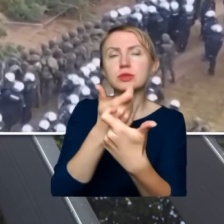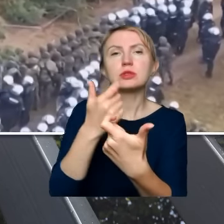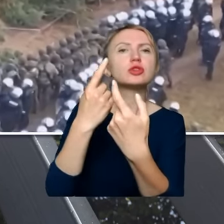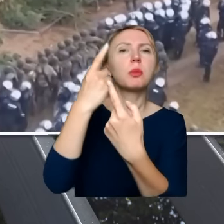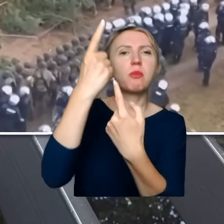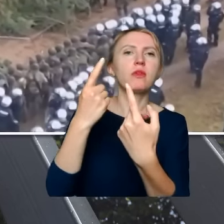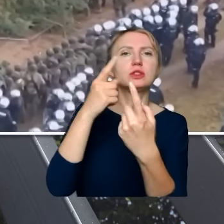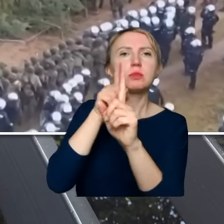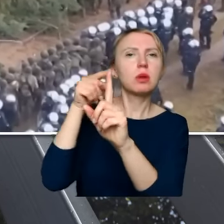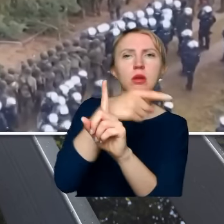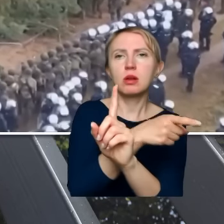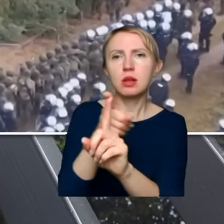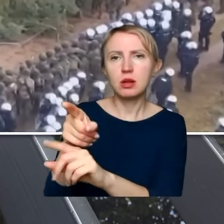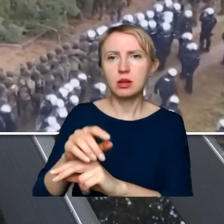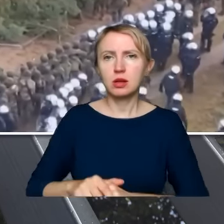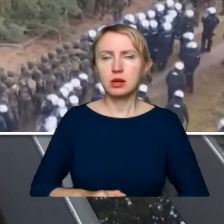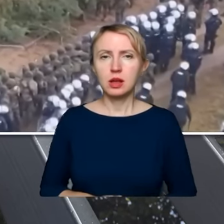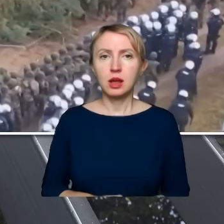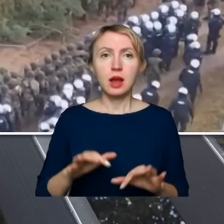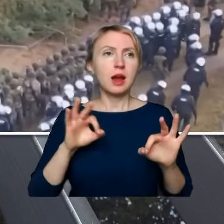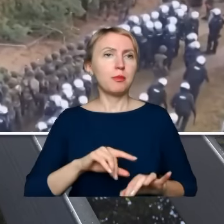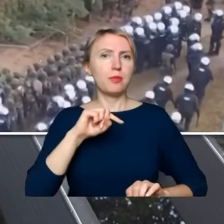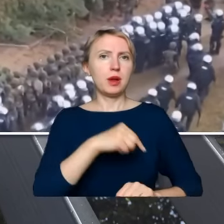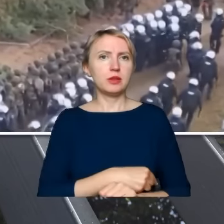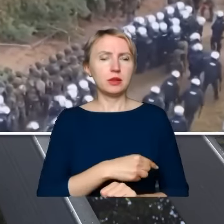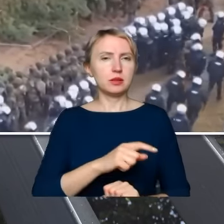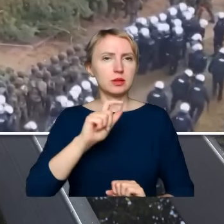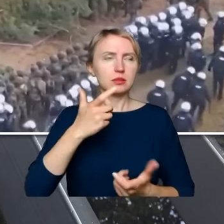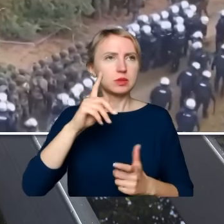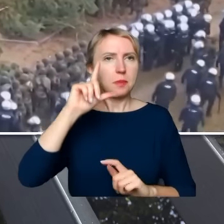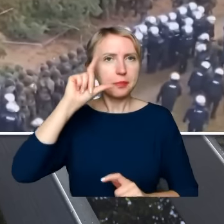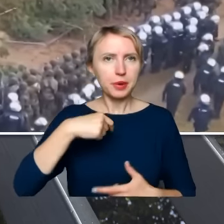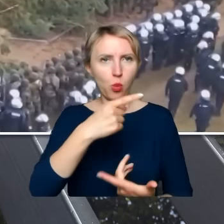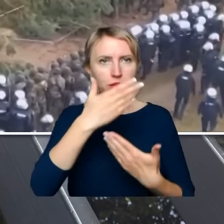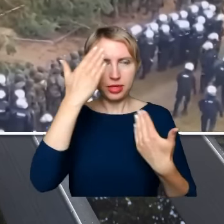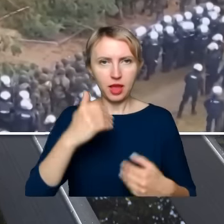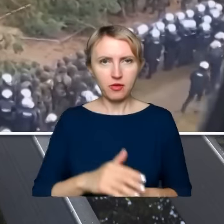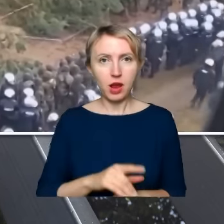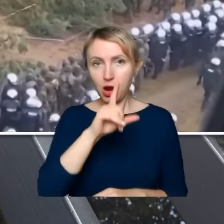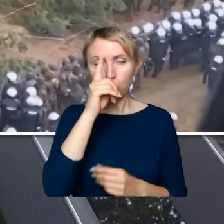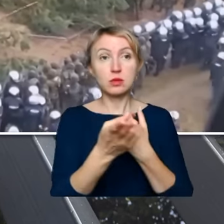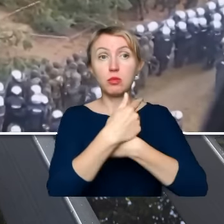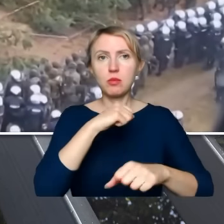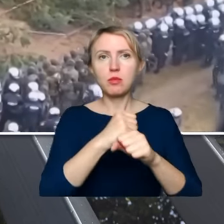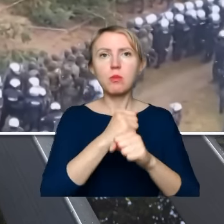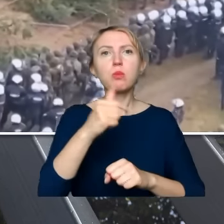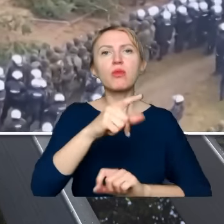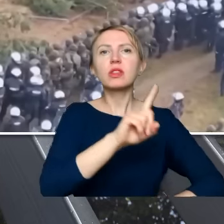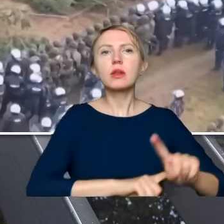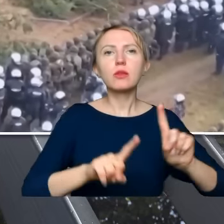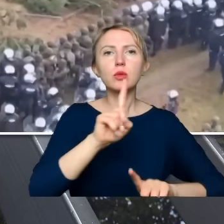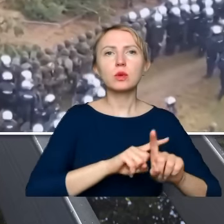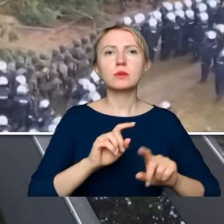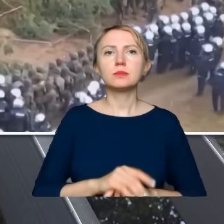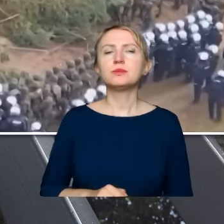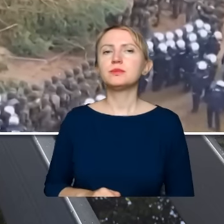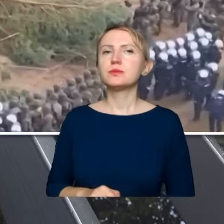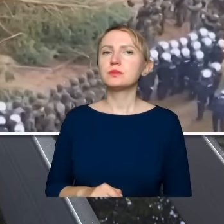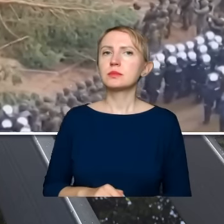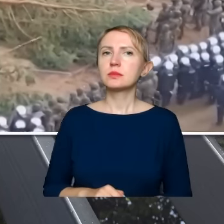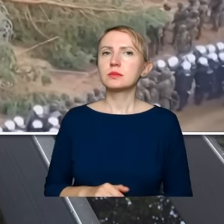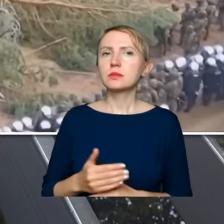rykoszetem. No, że pani prokurator jest tak durna, że tego nie wie. Ale ci, którzy ją zatrudniają, powinni jej to wytłumaczyć. Nie ma w słowniku ludzi